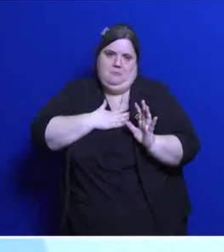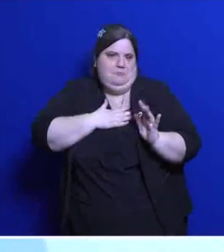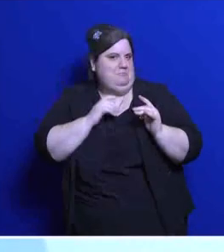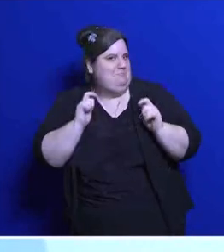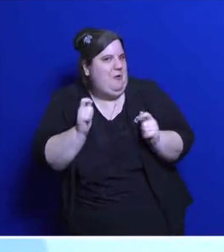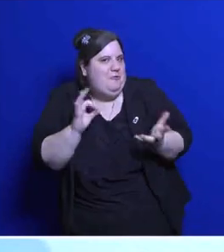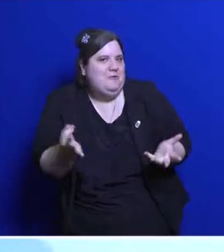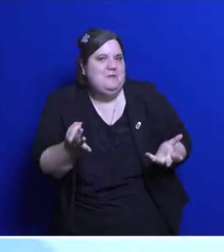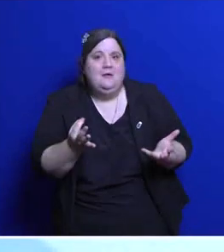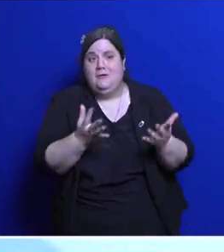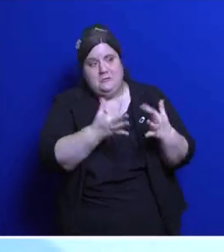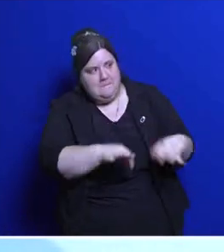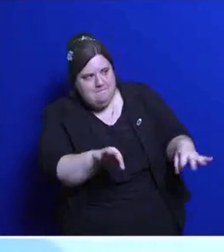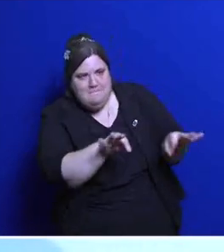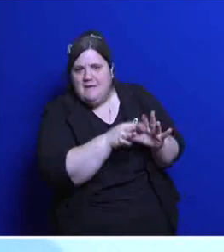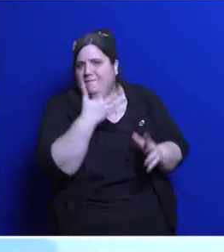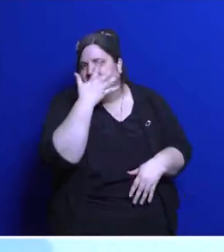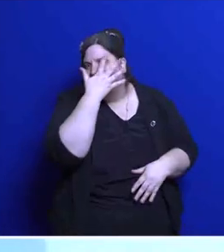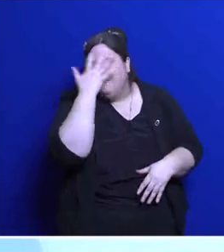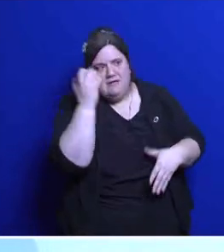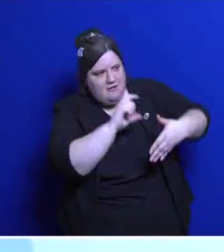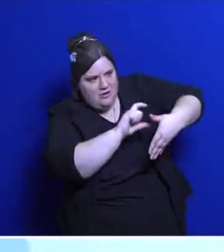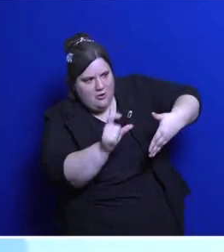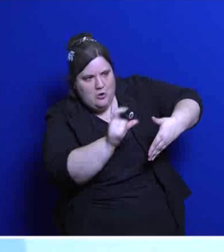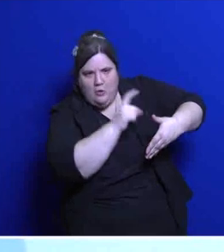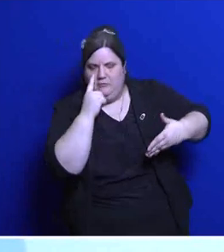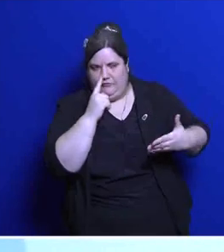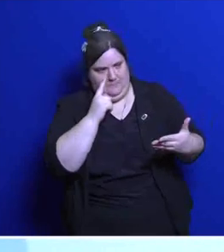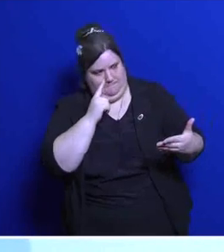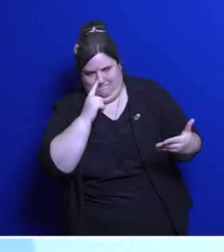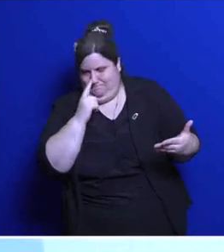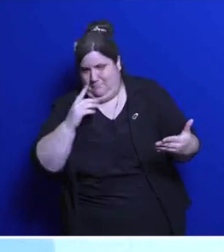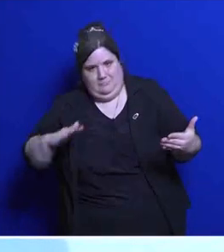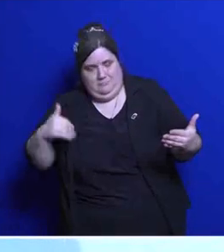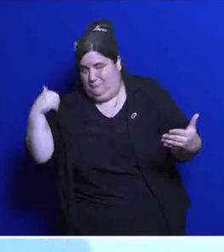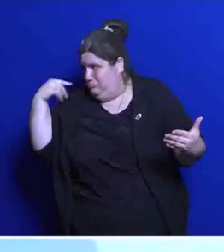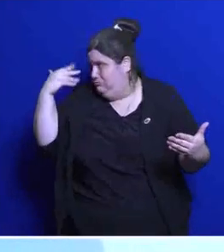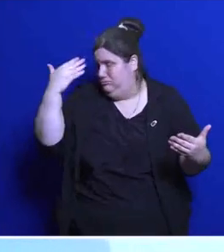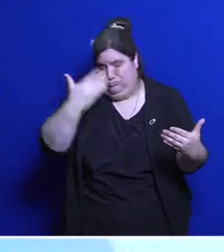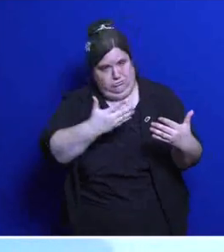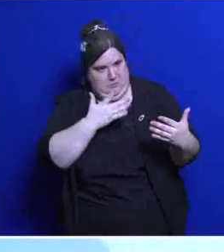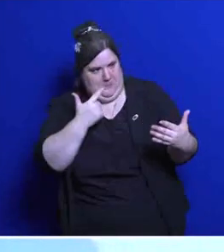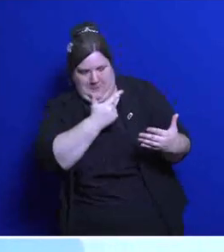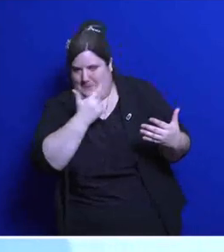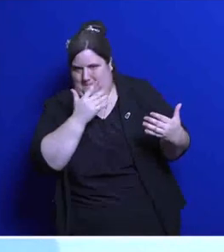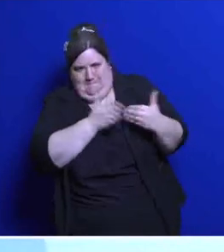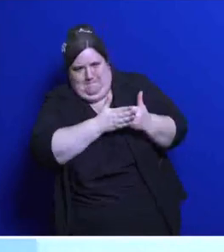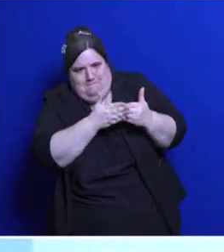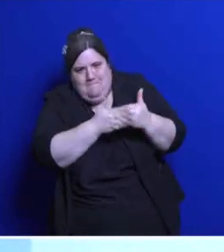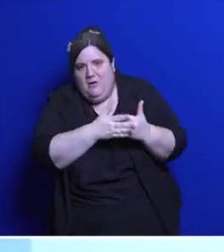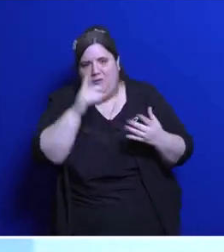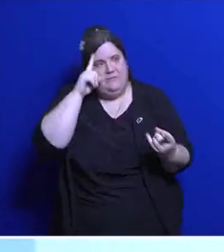du Golfe, depuis toujours, un même respect mutuel, une compréhension culturelle profonde et des